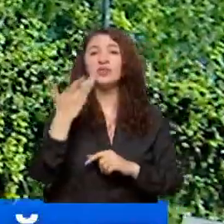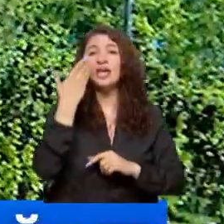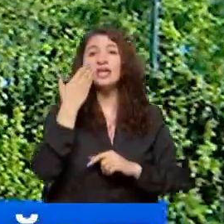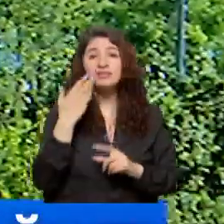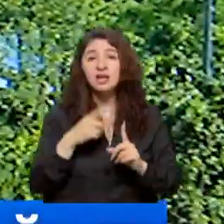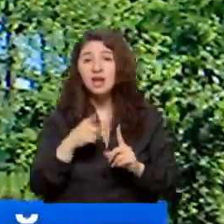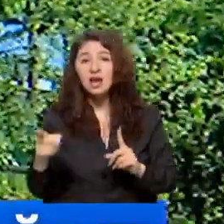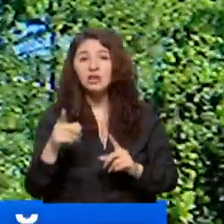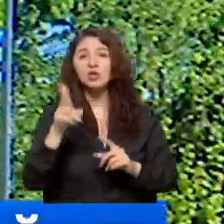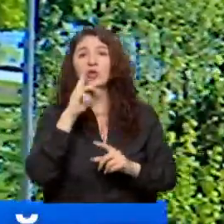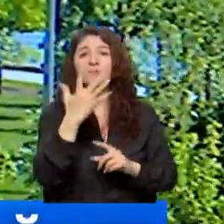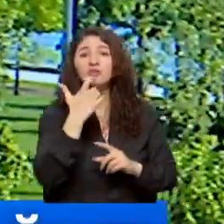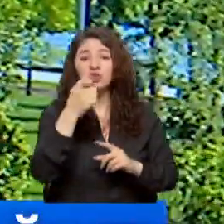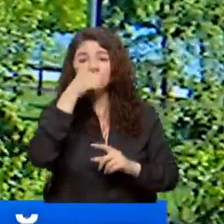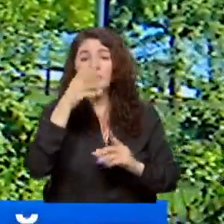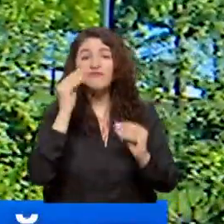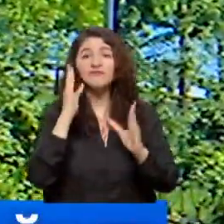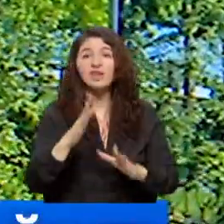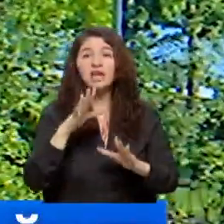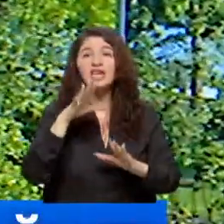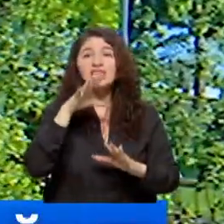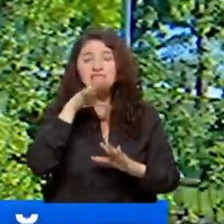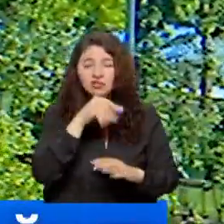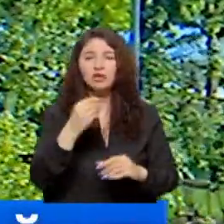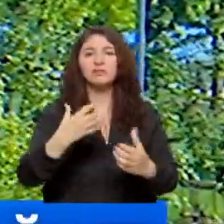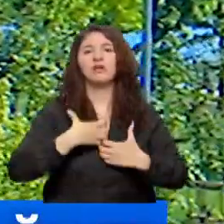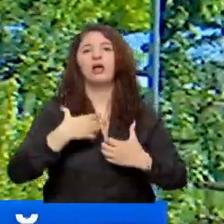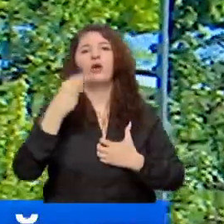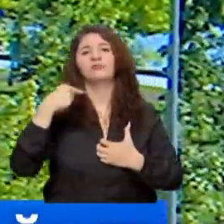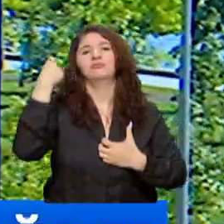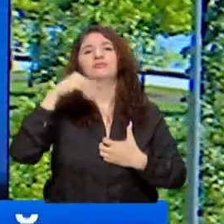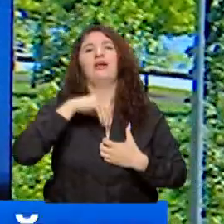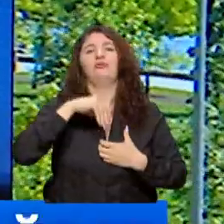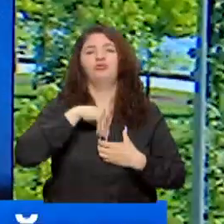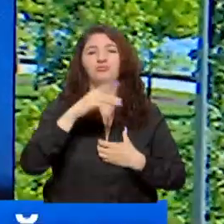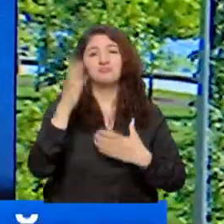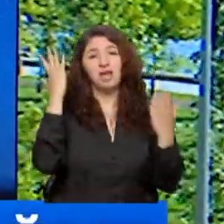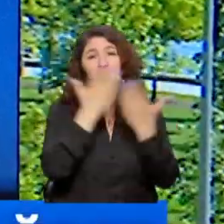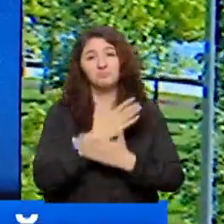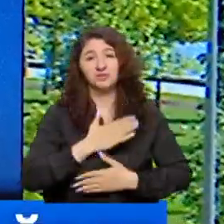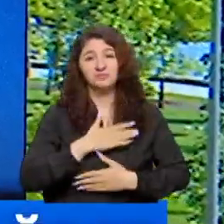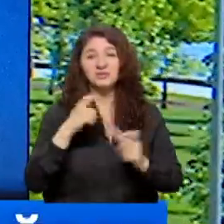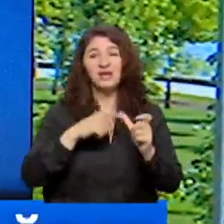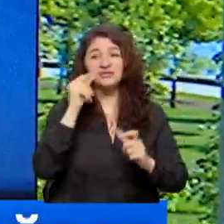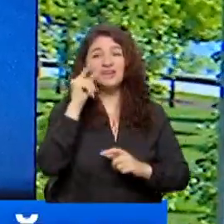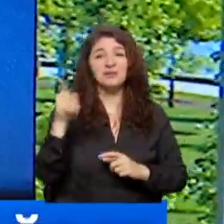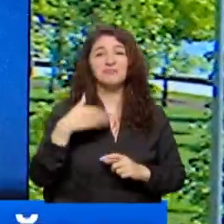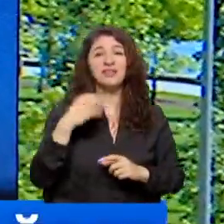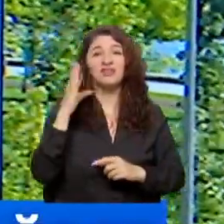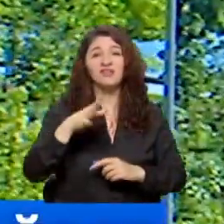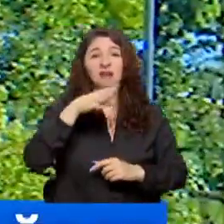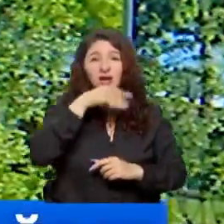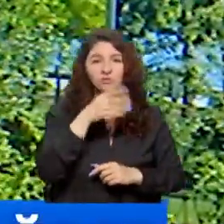videoyu izleye ne kadar son 5 yılda Türkiye'de en fazla yaşlanan insanın kendim olduğunu zannediyordum Yanılmışım Sencer bey